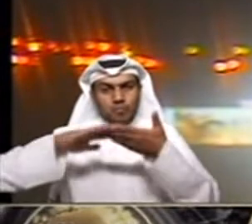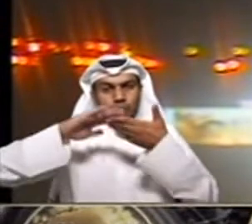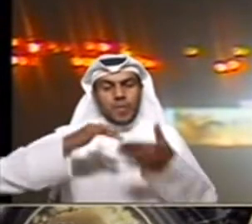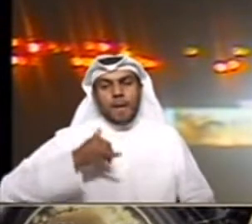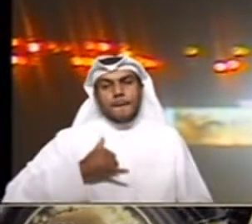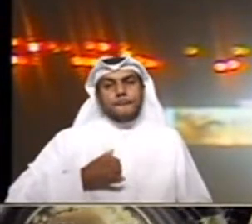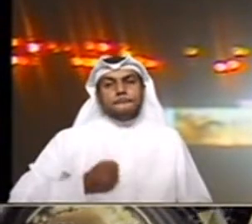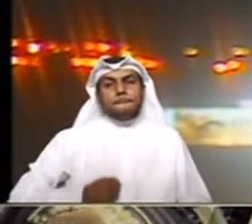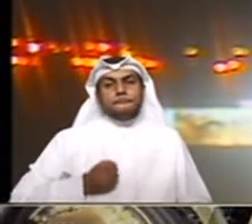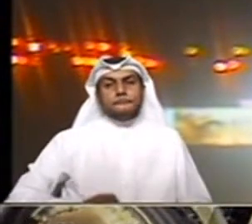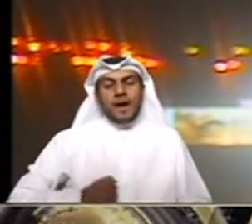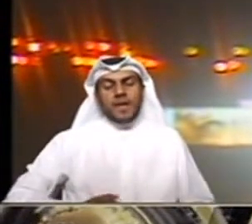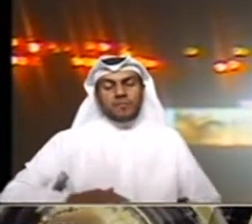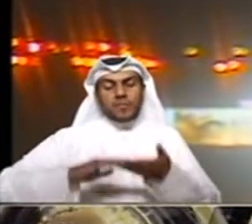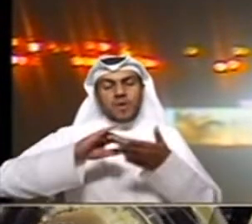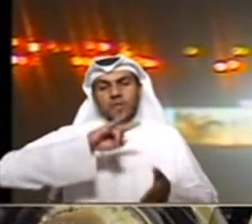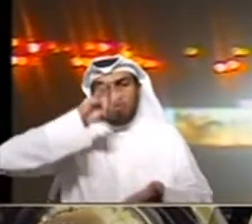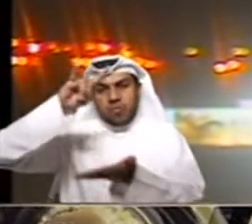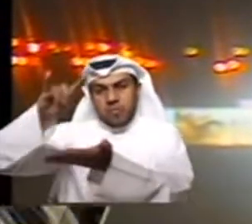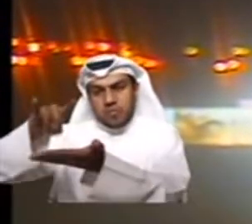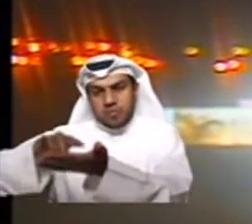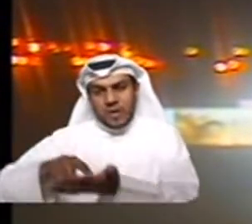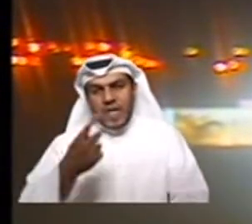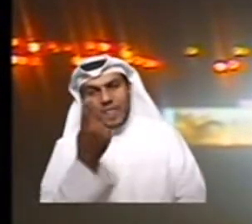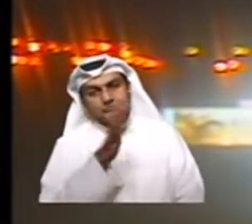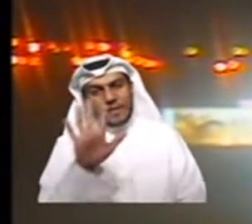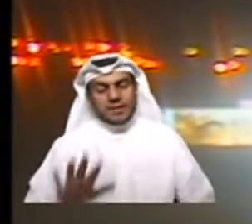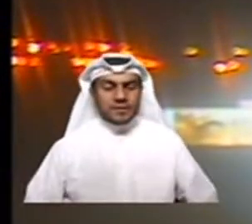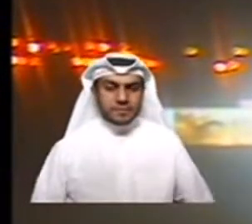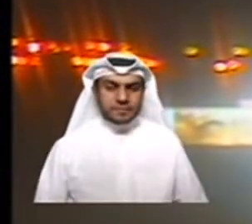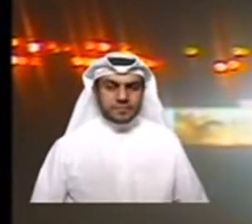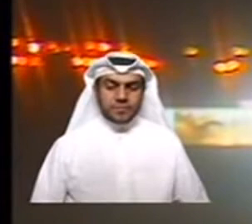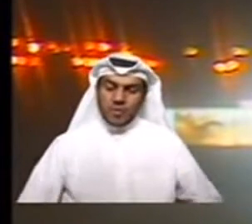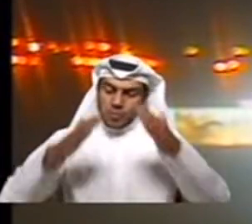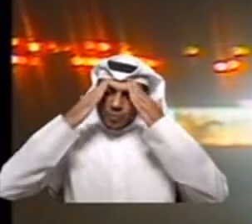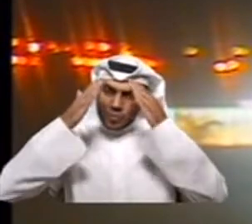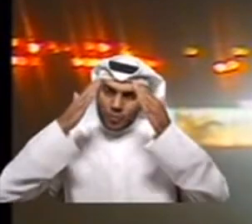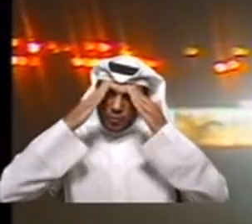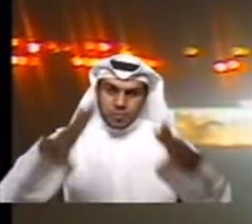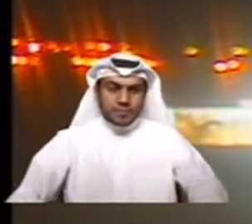التحويل إلى مطار البحرين الدولي. شكرا جزيلا لك.